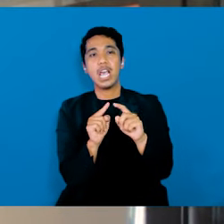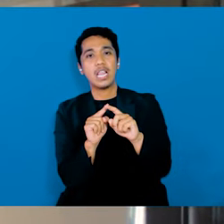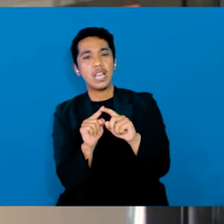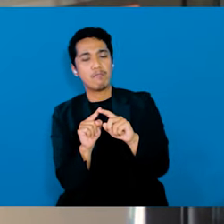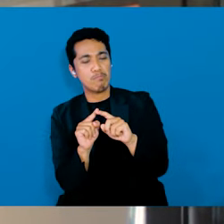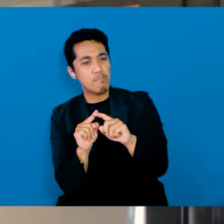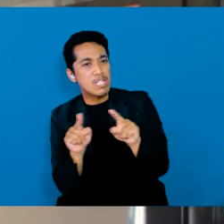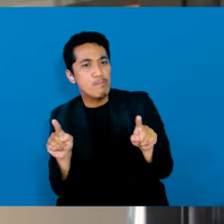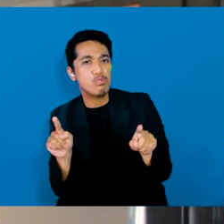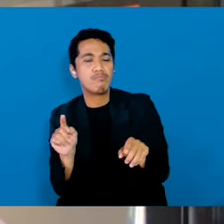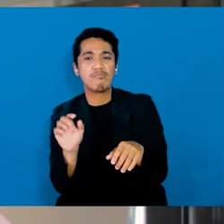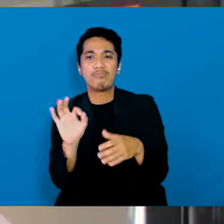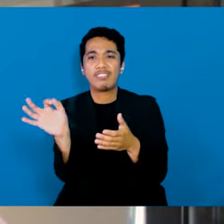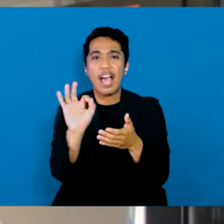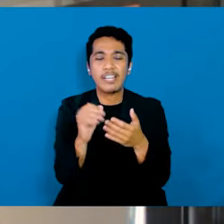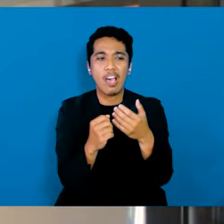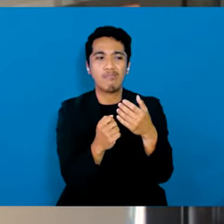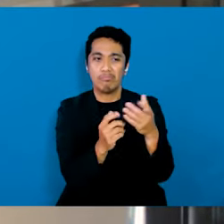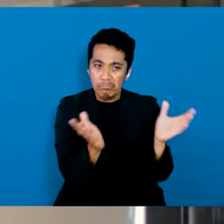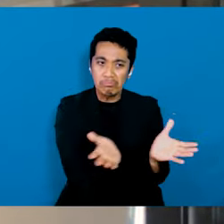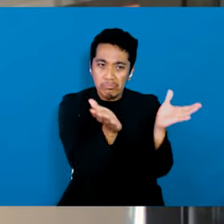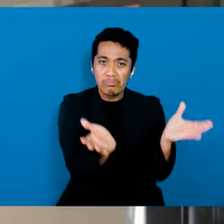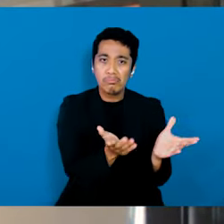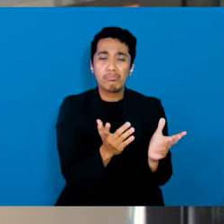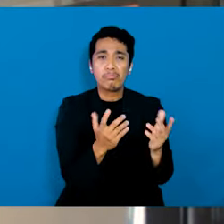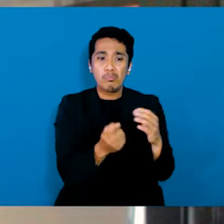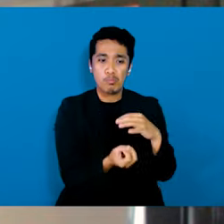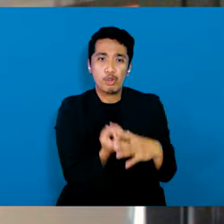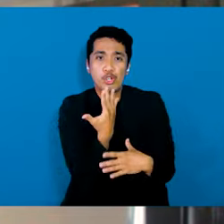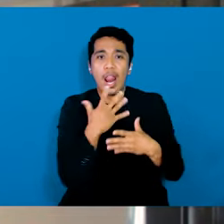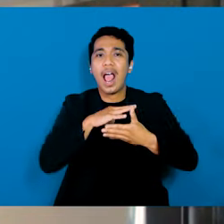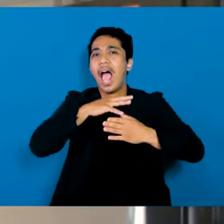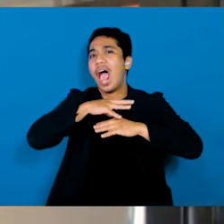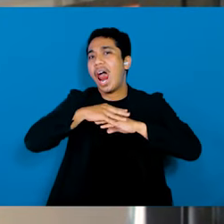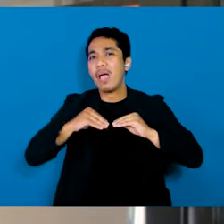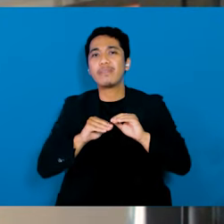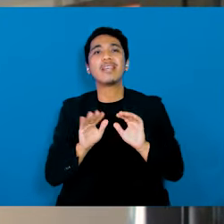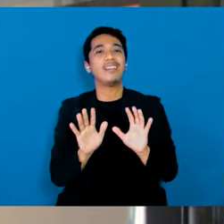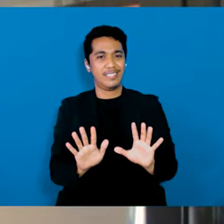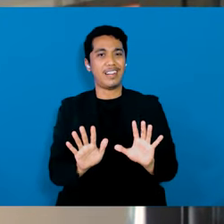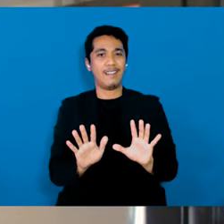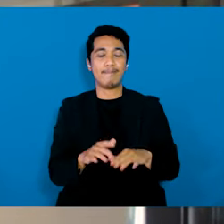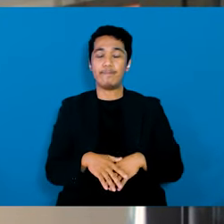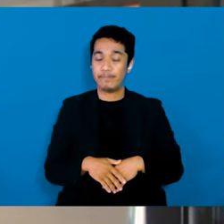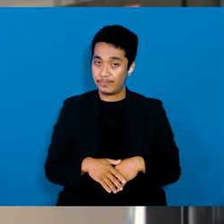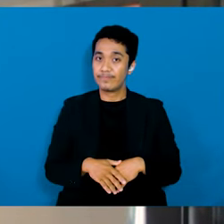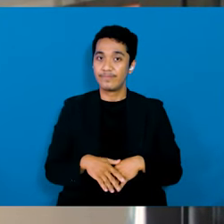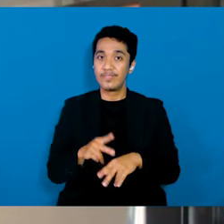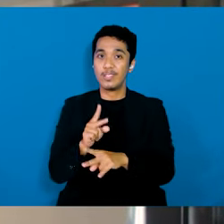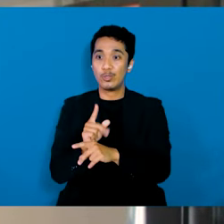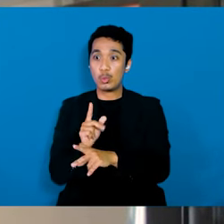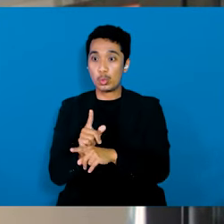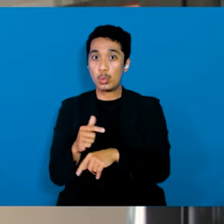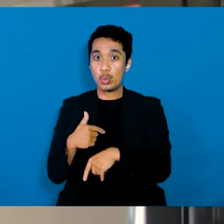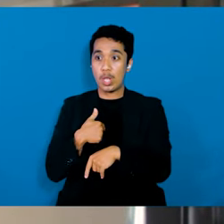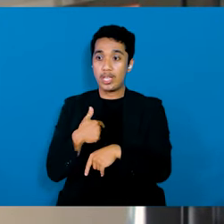sebuah nama saat itu, dan itu sangat alami. Iya, alami gitu. Bahkan ketika guru saya mengajarkan